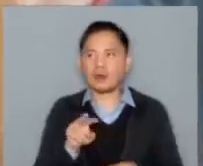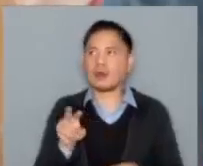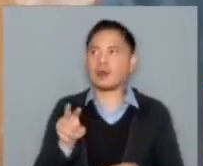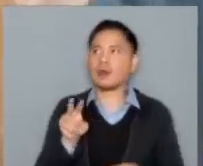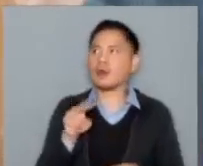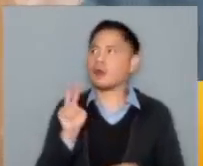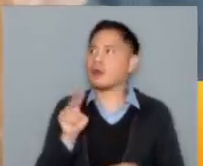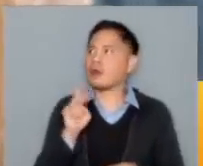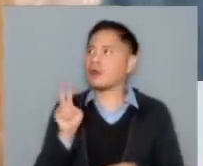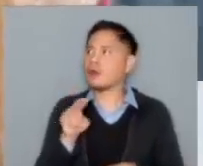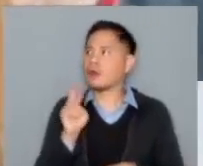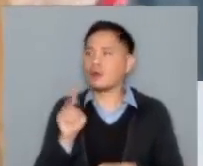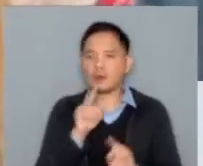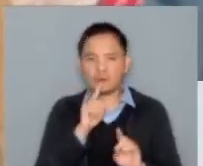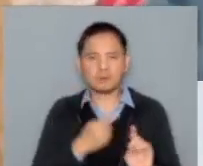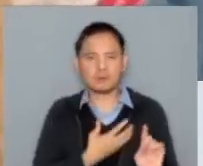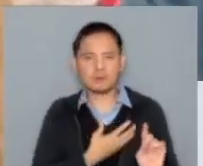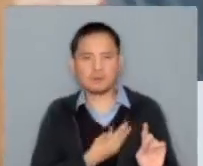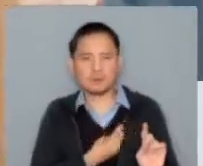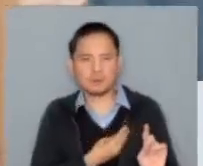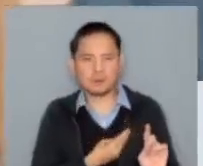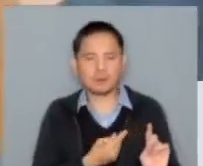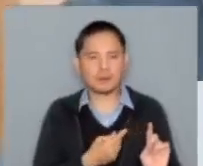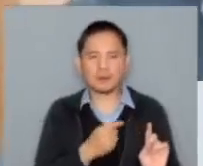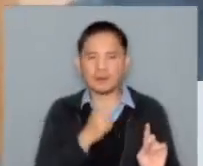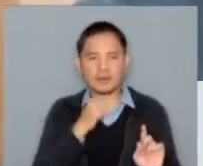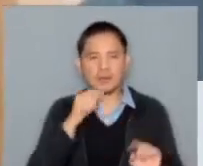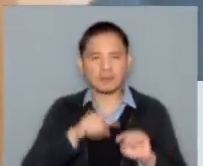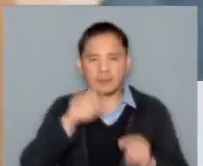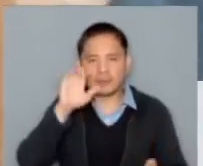talagang kinakabahan ako. Akala ko pa ano na naman, bomba na naman.